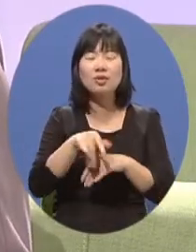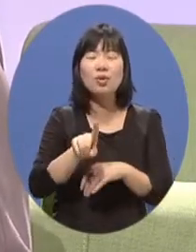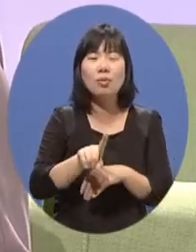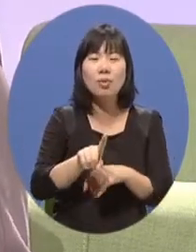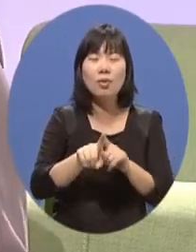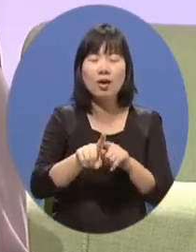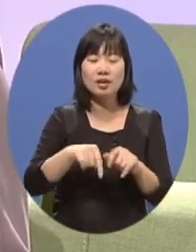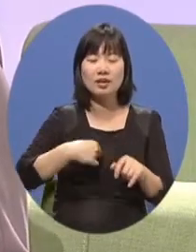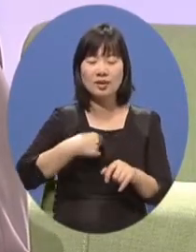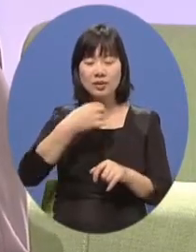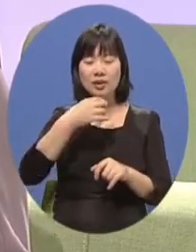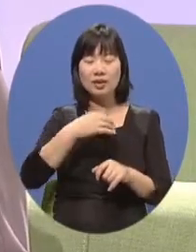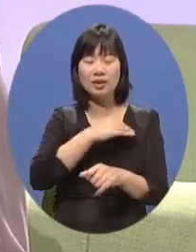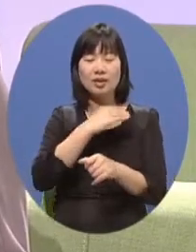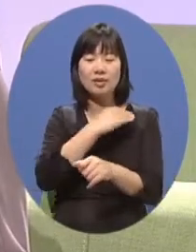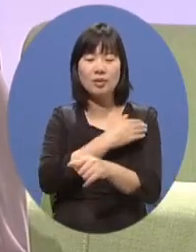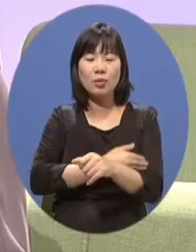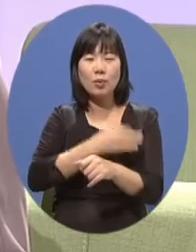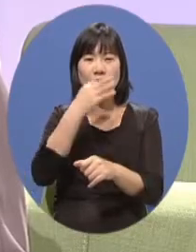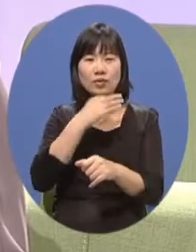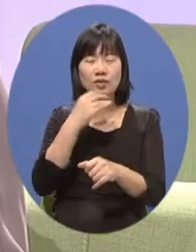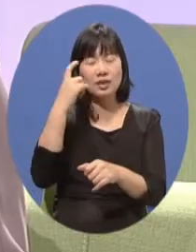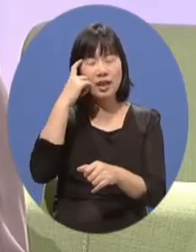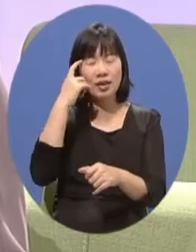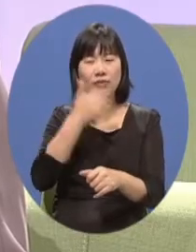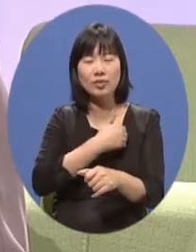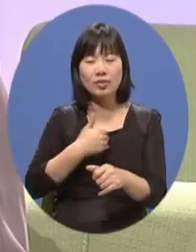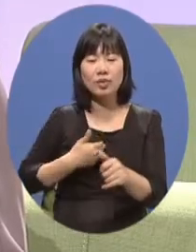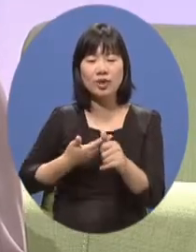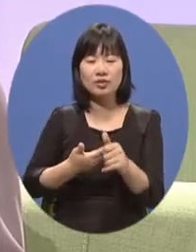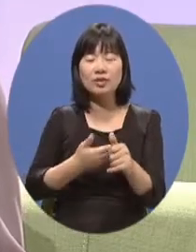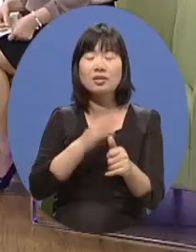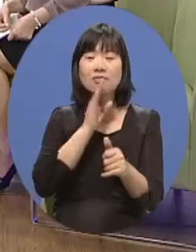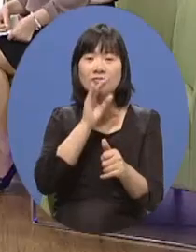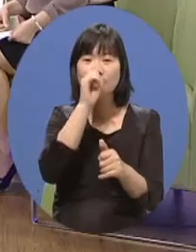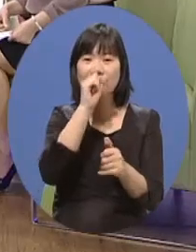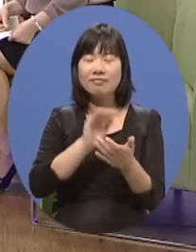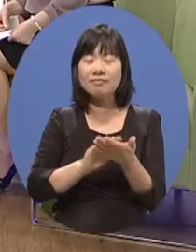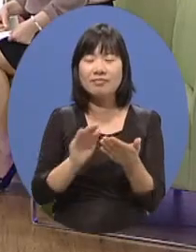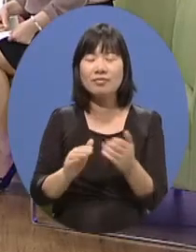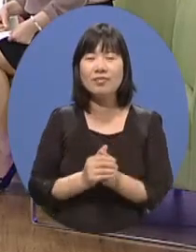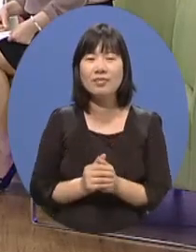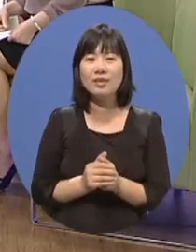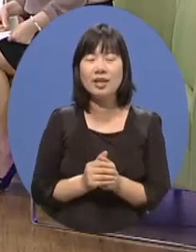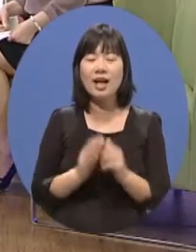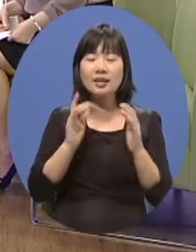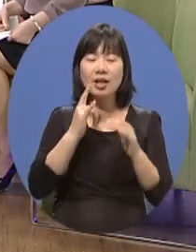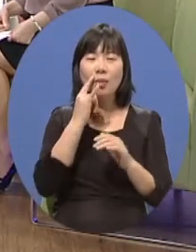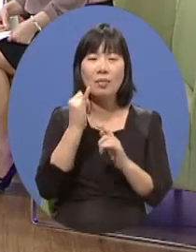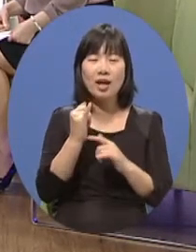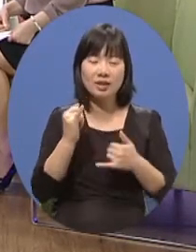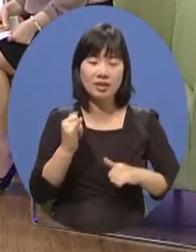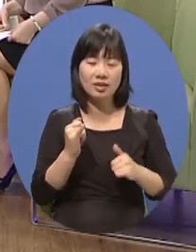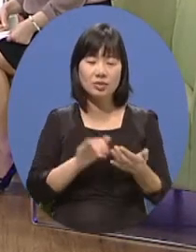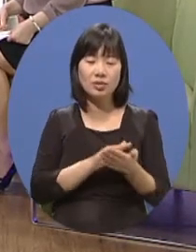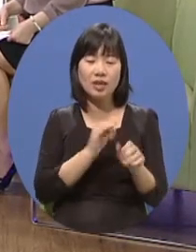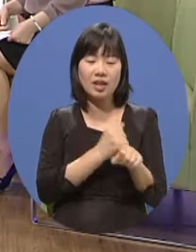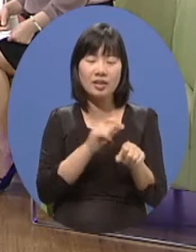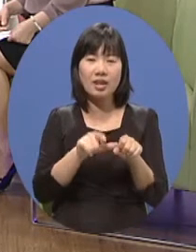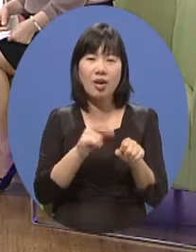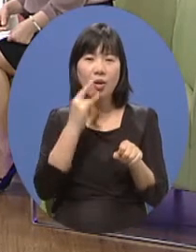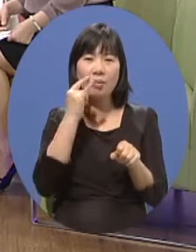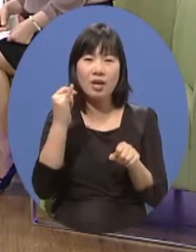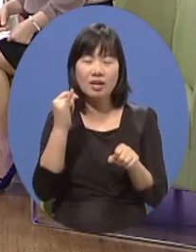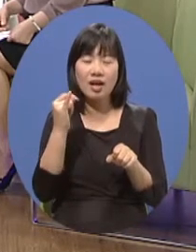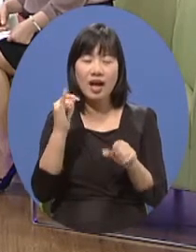이렇게 자기 효능감 같은 거 충족시킨 놀이가 되게 좋아요. 아이들이 엄마하고 아이 놀이를 할 때 자기가 엄마하고 그럼요. 엄마가